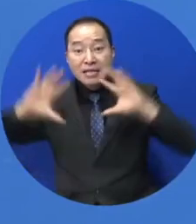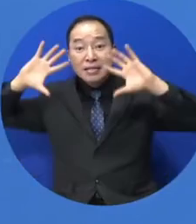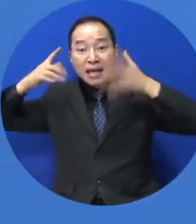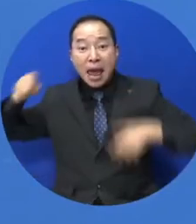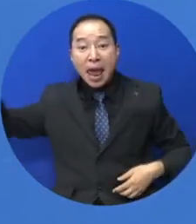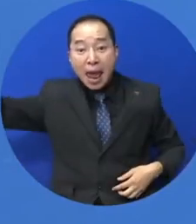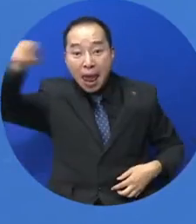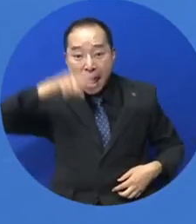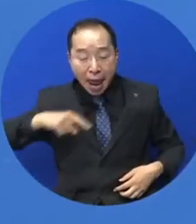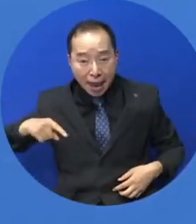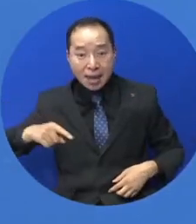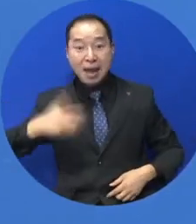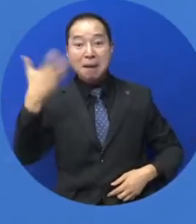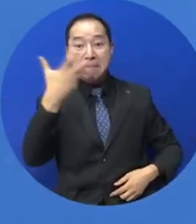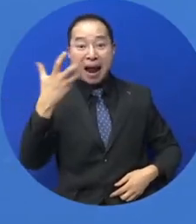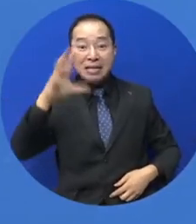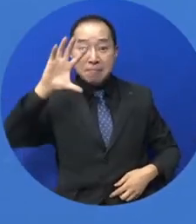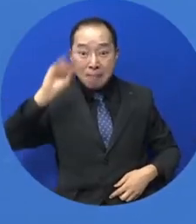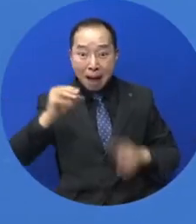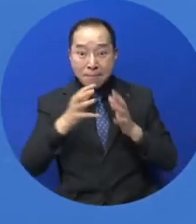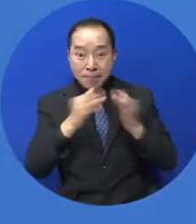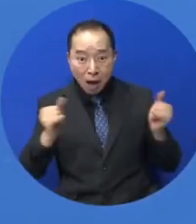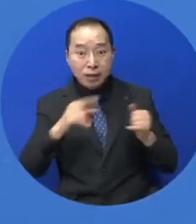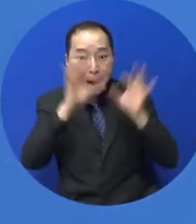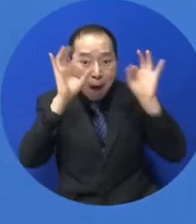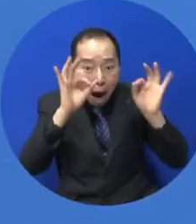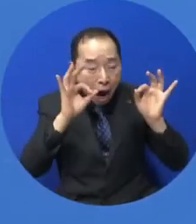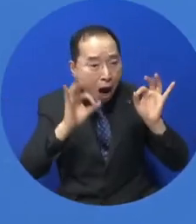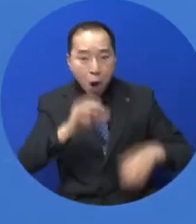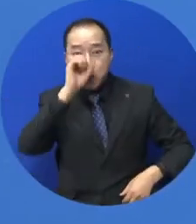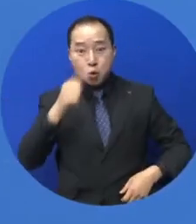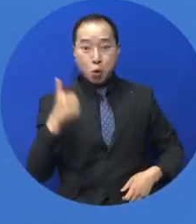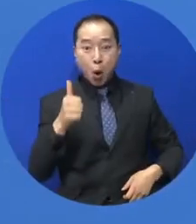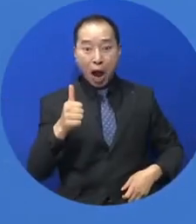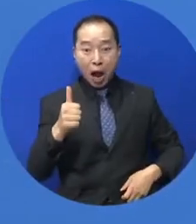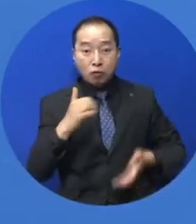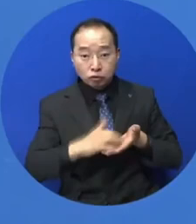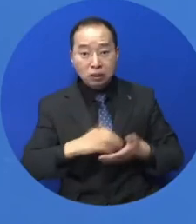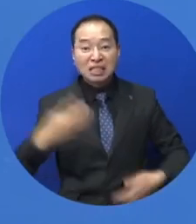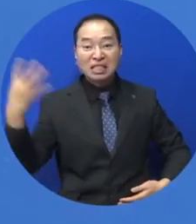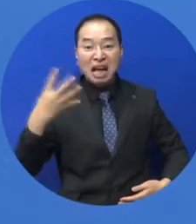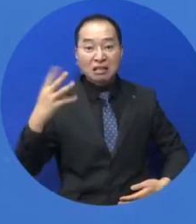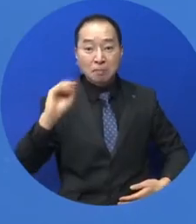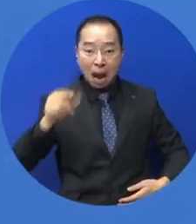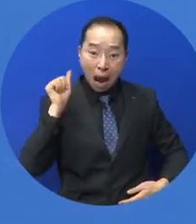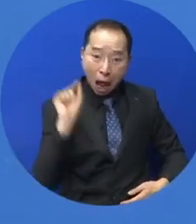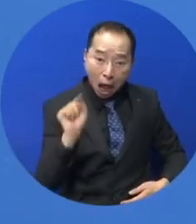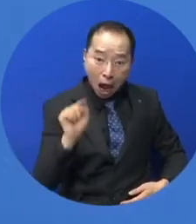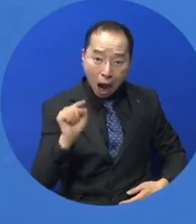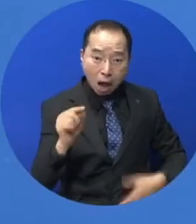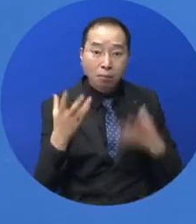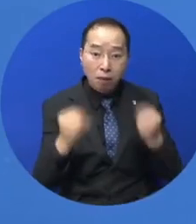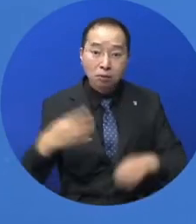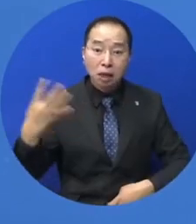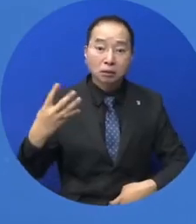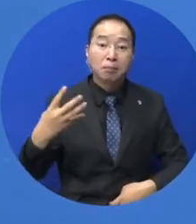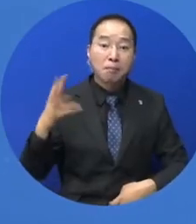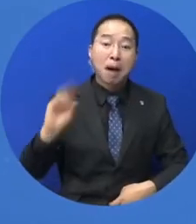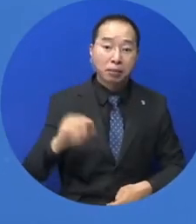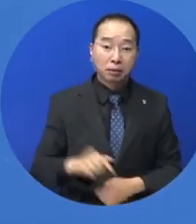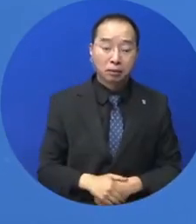명이 동시 시청을 했고요. 그리고 좋아요 숫자가 4천만 개를 넘어섰습니다. 그리고 9개의